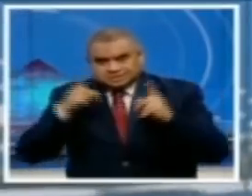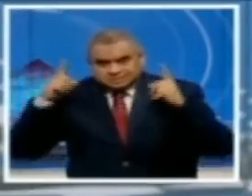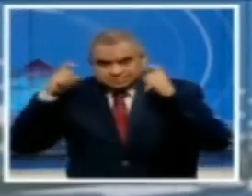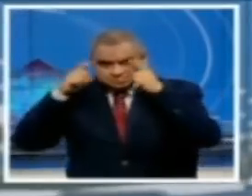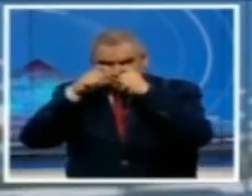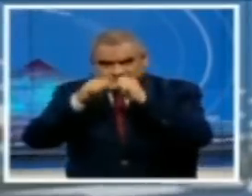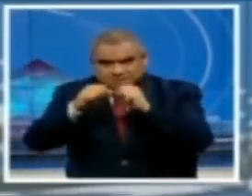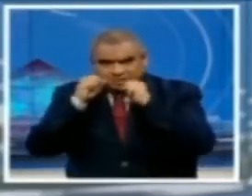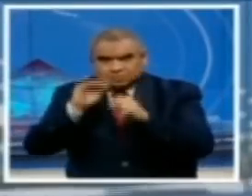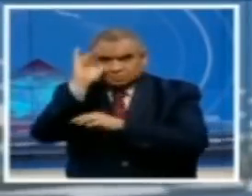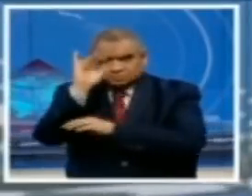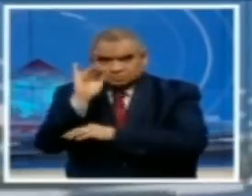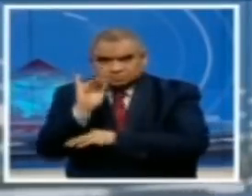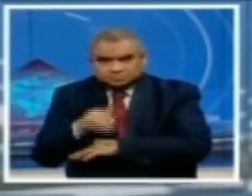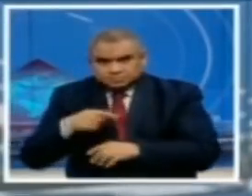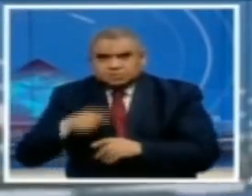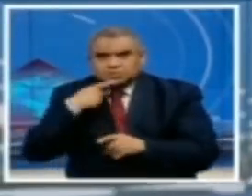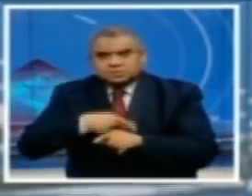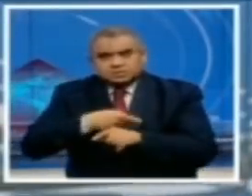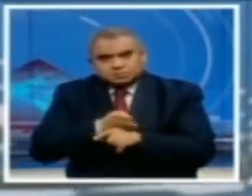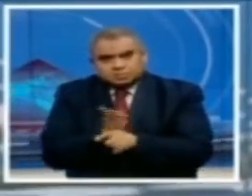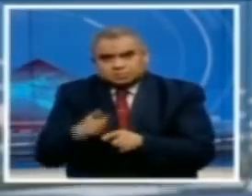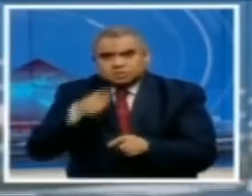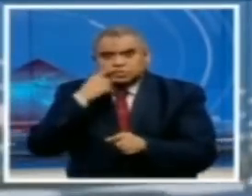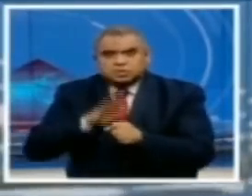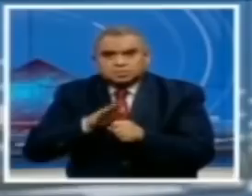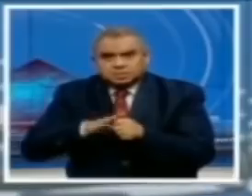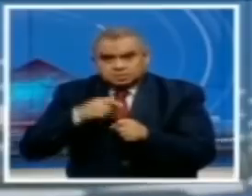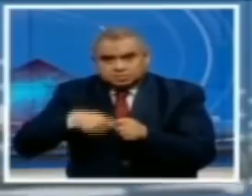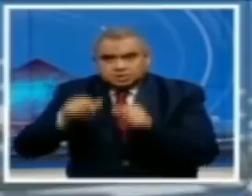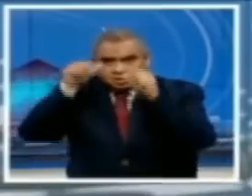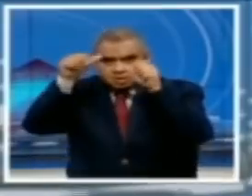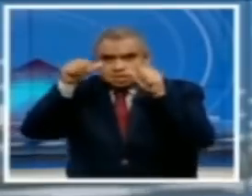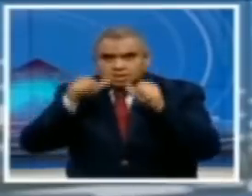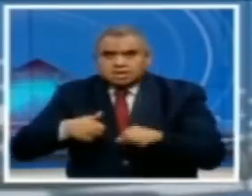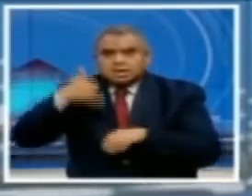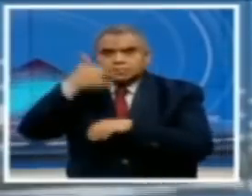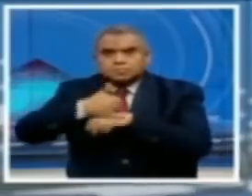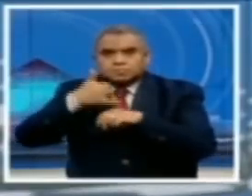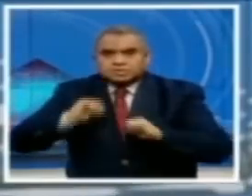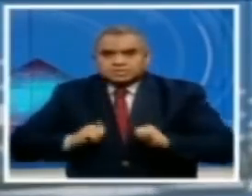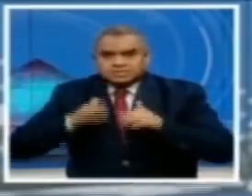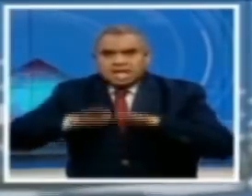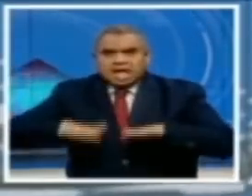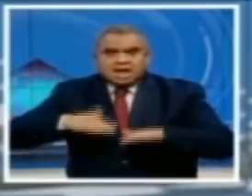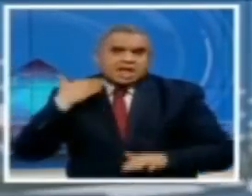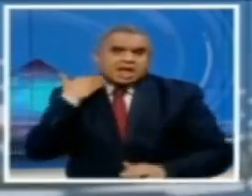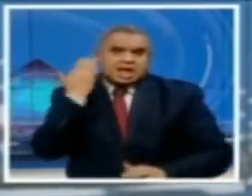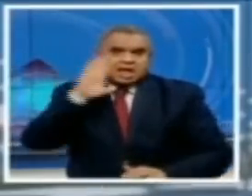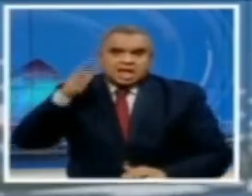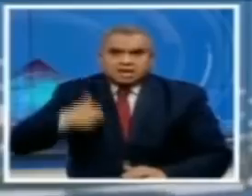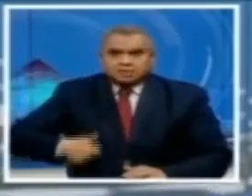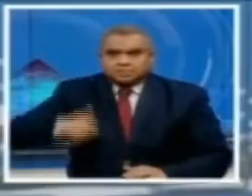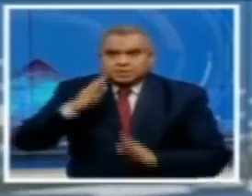احتياجا والفئات الأولى بالرعاية، وتزامنا مع شهر رمضان المبارك، أعلنت مؤسسة حياة كريمة عن